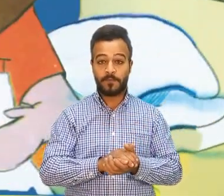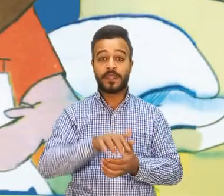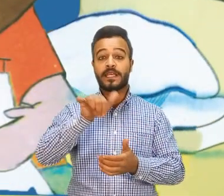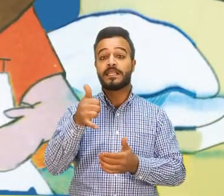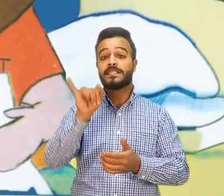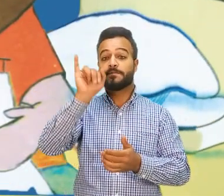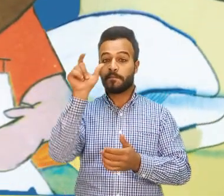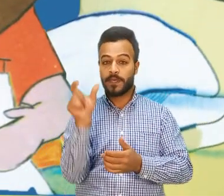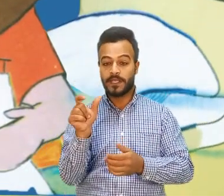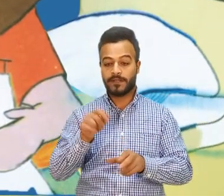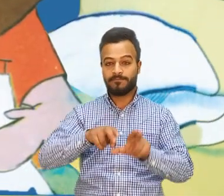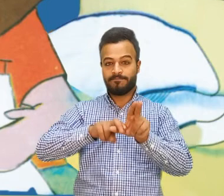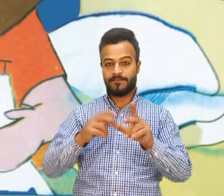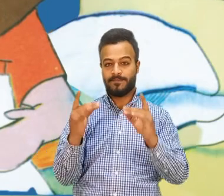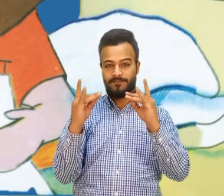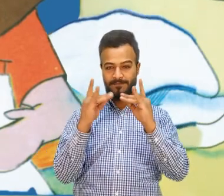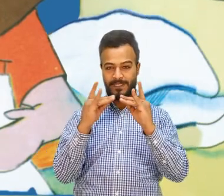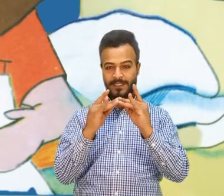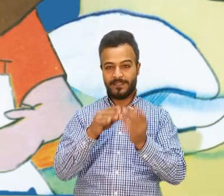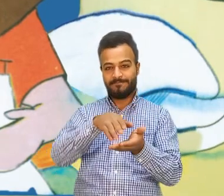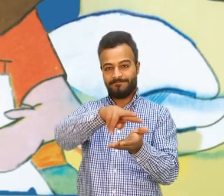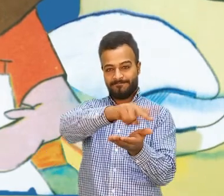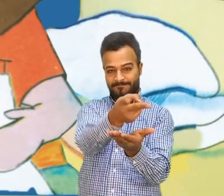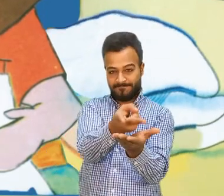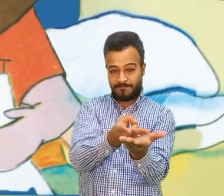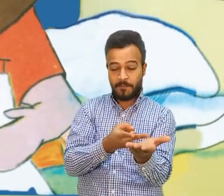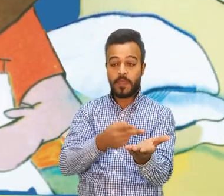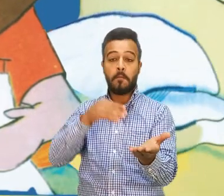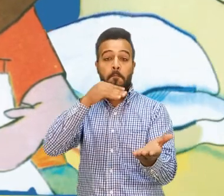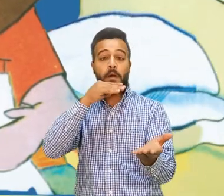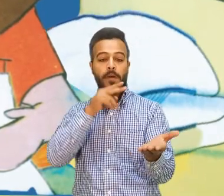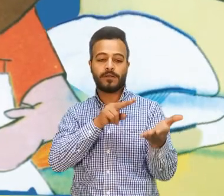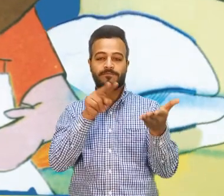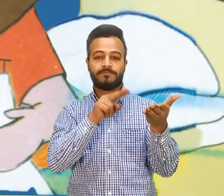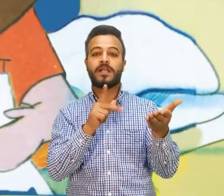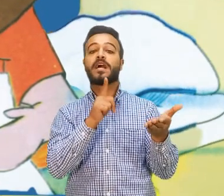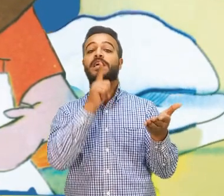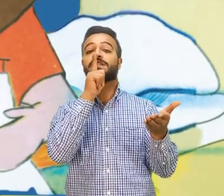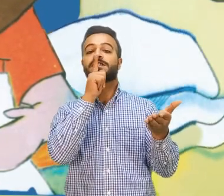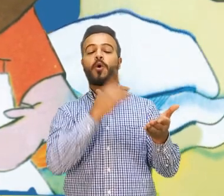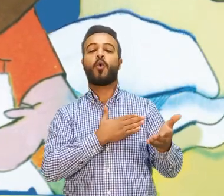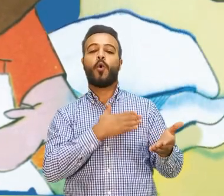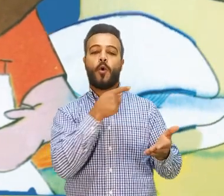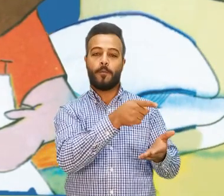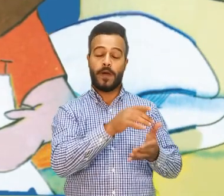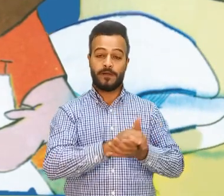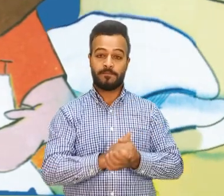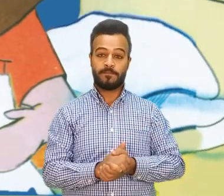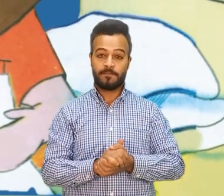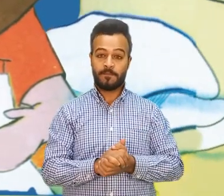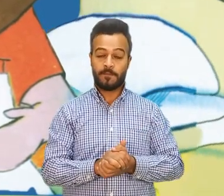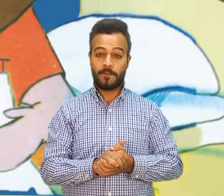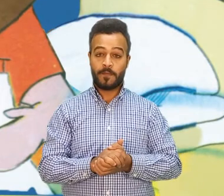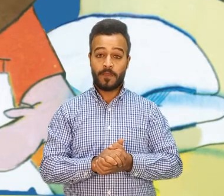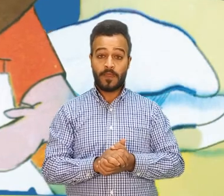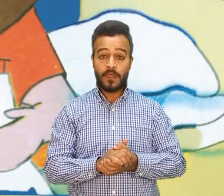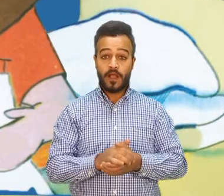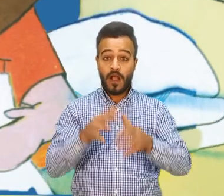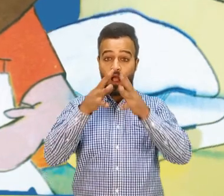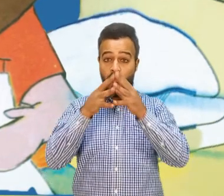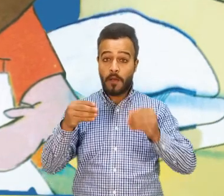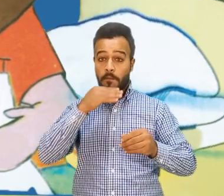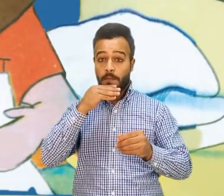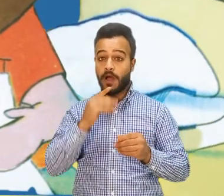جلست ياسمين في الفراش وبدأ أبوها يقرأ لها قصة تحبها. وعندما